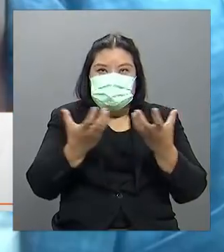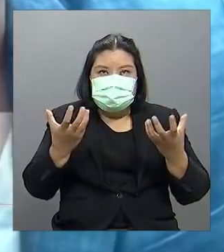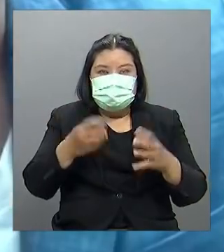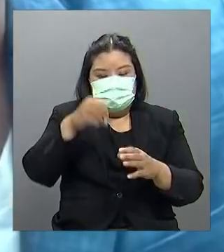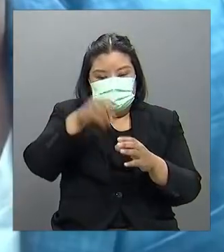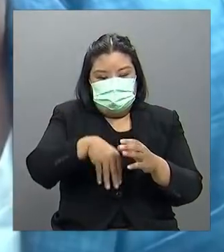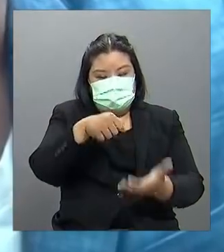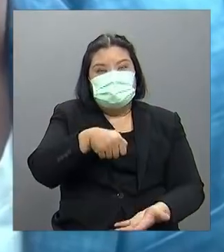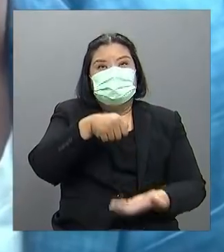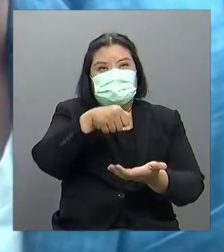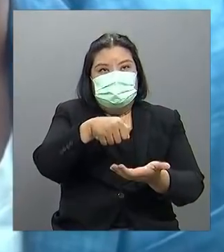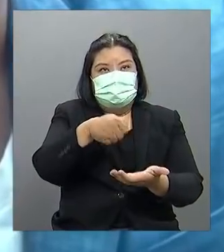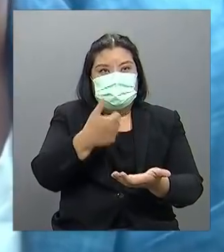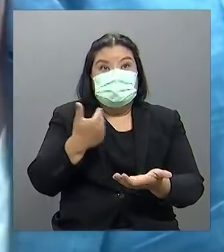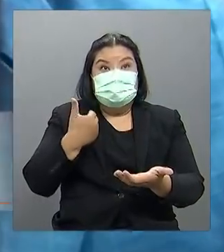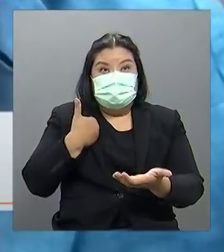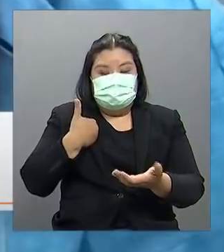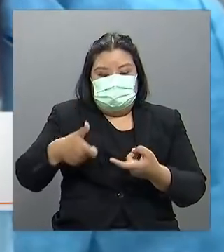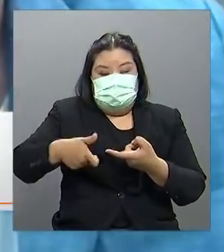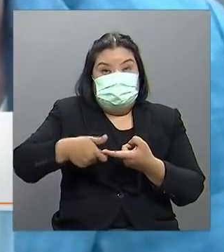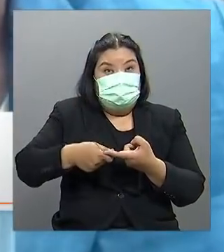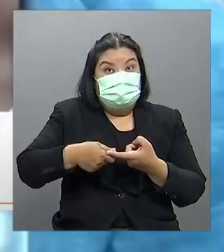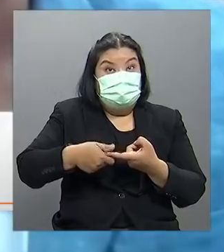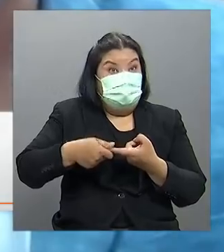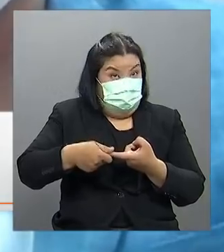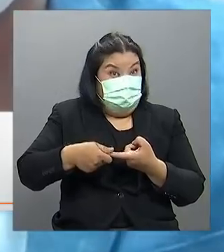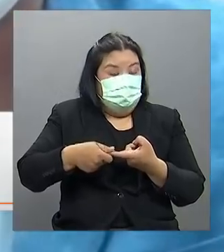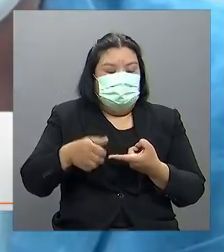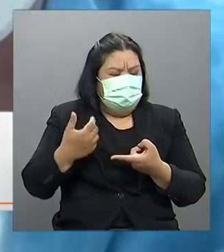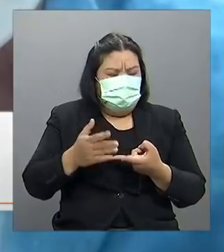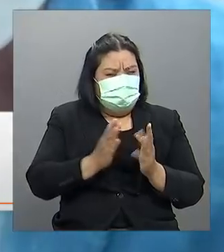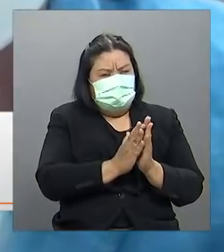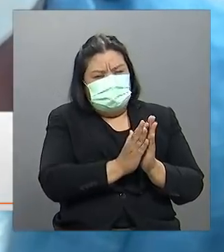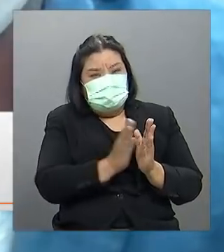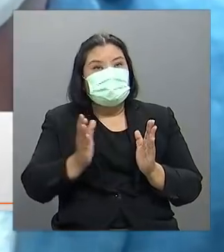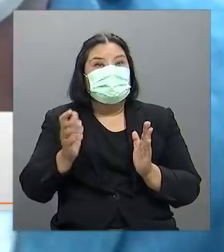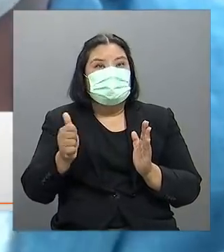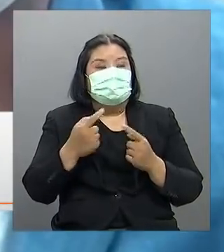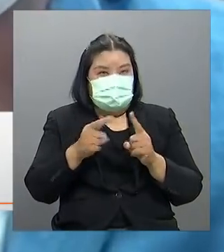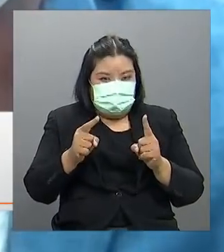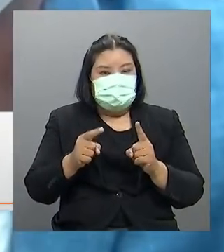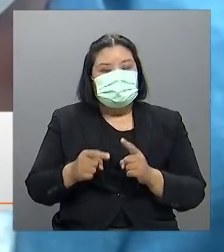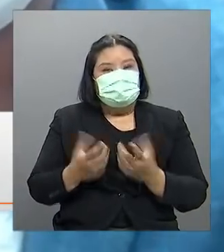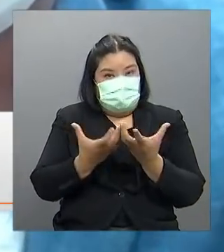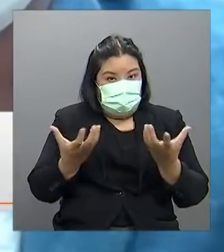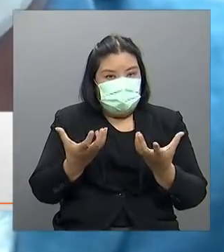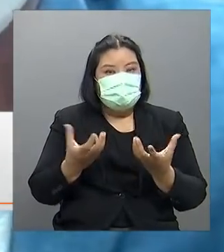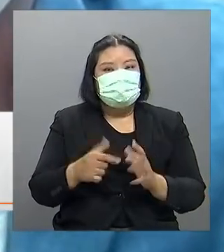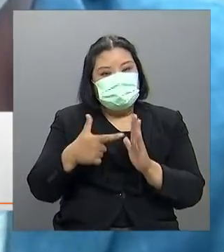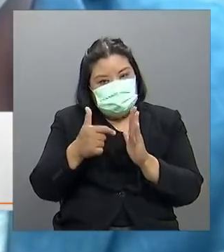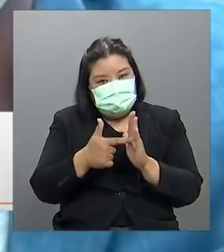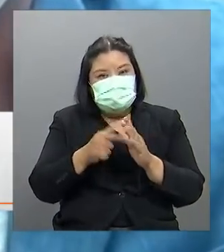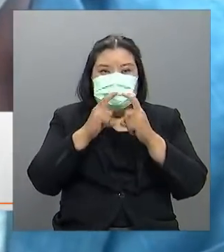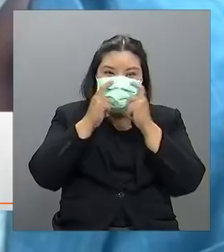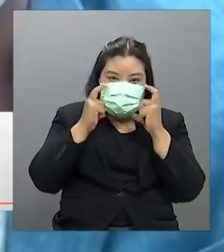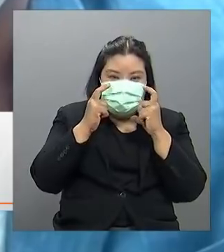เนี่ยก็คือใช้ต่อไปได้เรื่อยๆนะคะเพราะฉะนั้น14วันเราประเมินว่าใน14วันเนี้ยในกลุ่มที่อาการแย่ลงหรือยัง